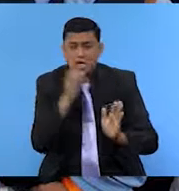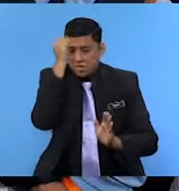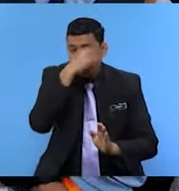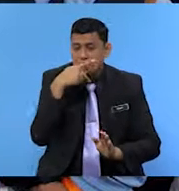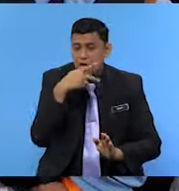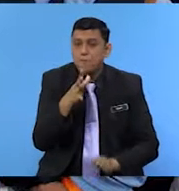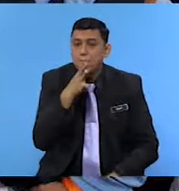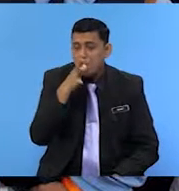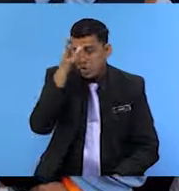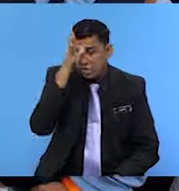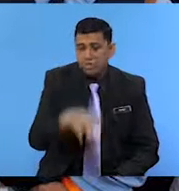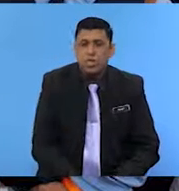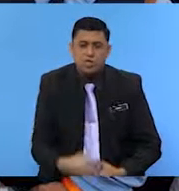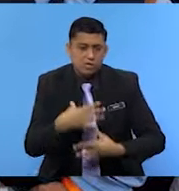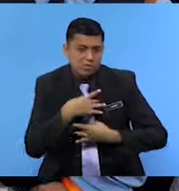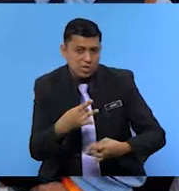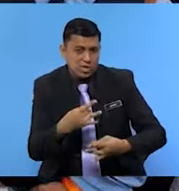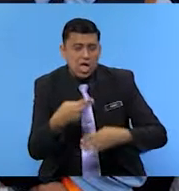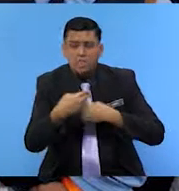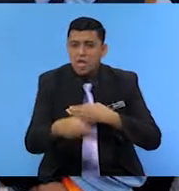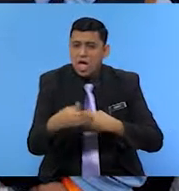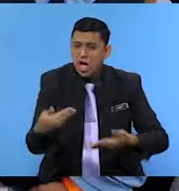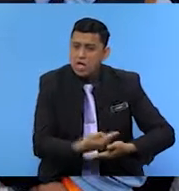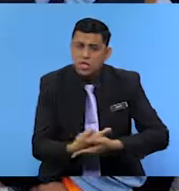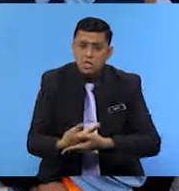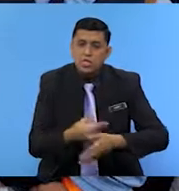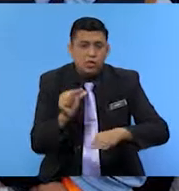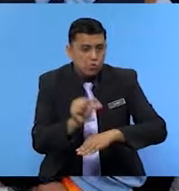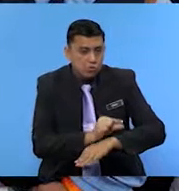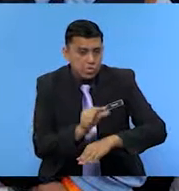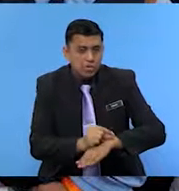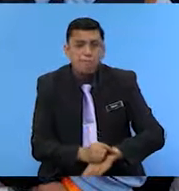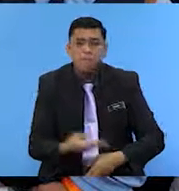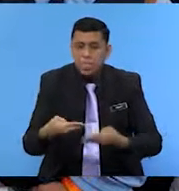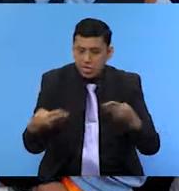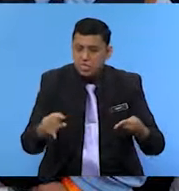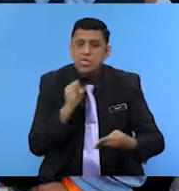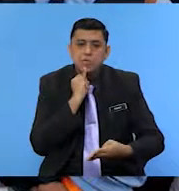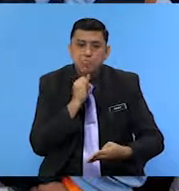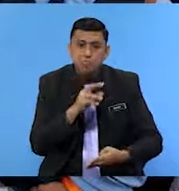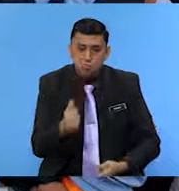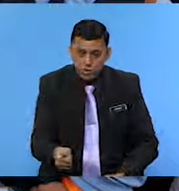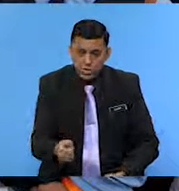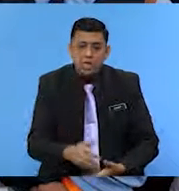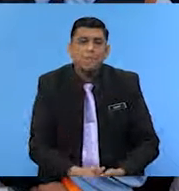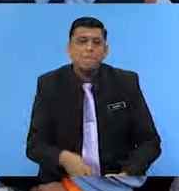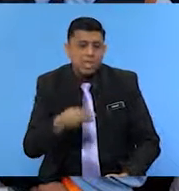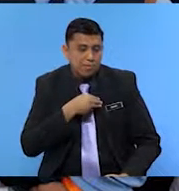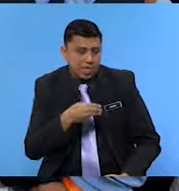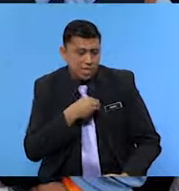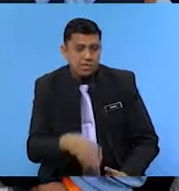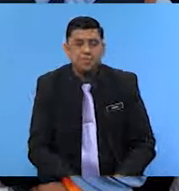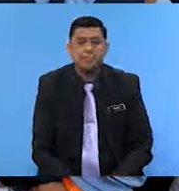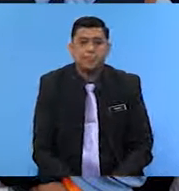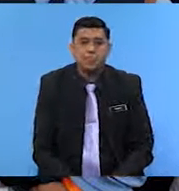bapa lebih gemar menghantar anak-anak mereka ke sekolah yang menggunakan bahasa ibunda masing-masing ini akan mengelompokkan anak-anak